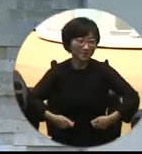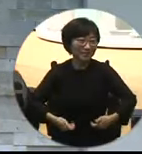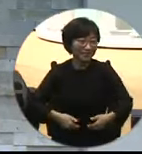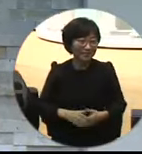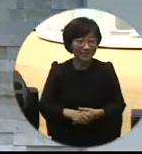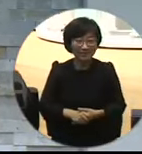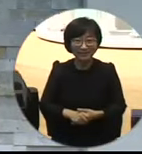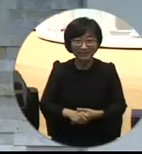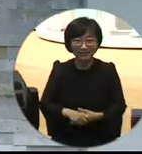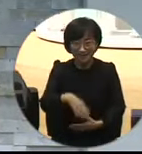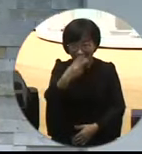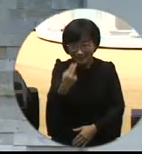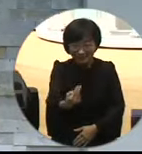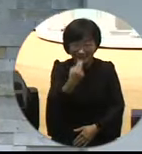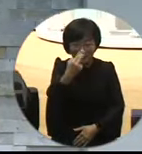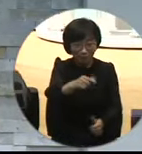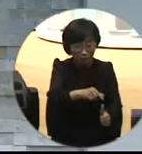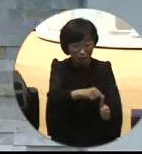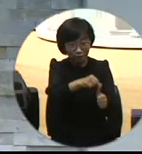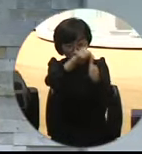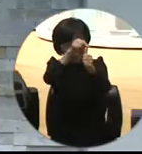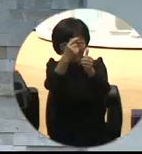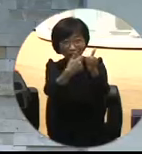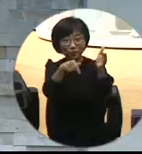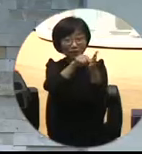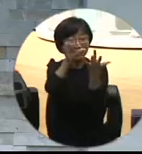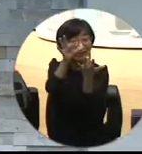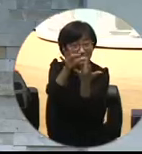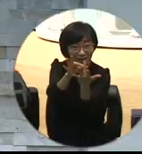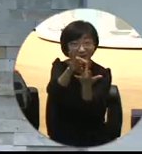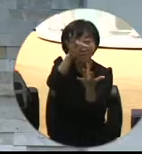그래서 생명을 구하는 선택, 이